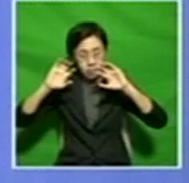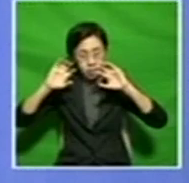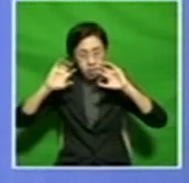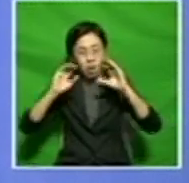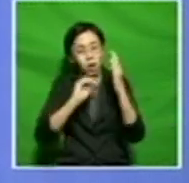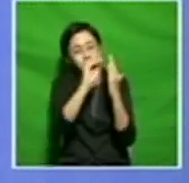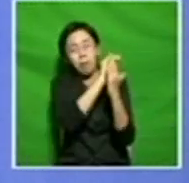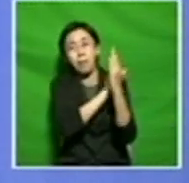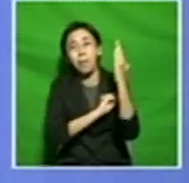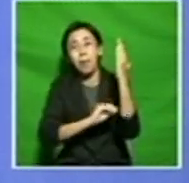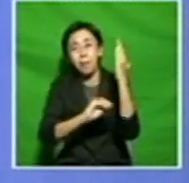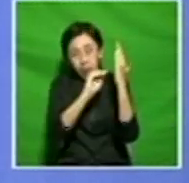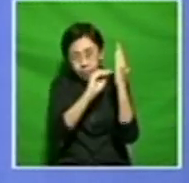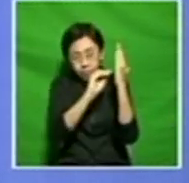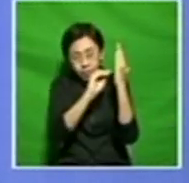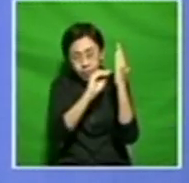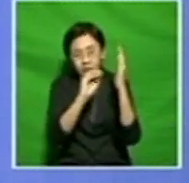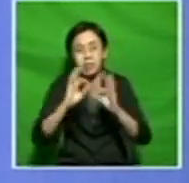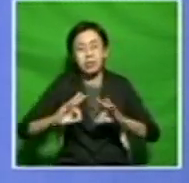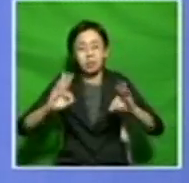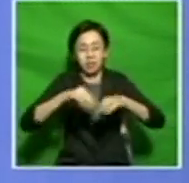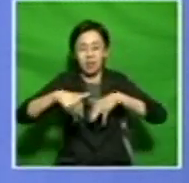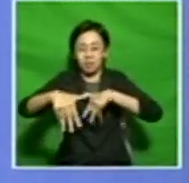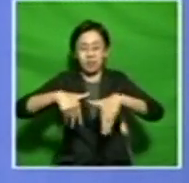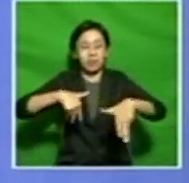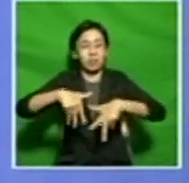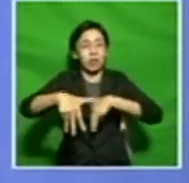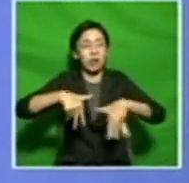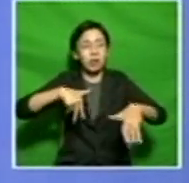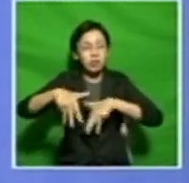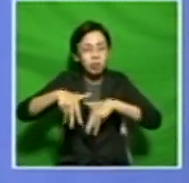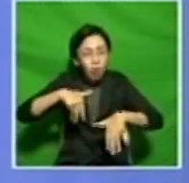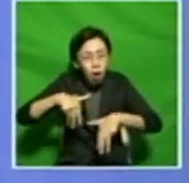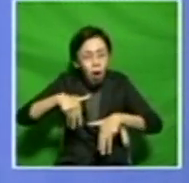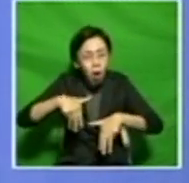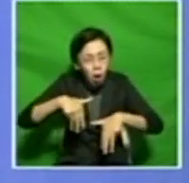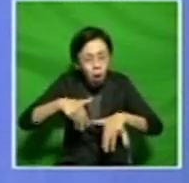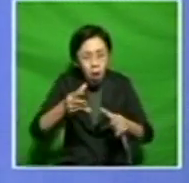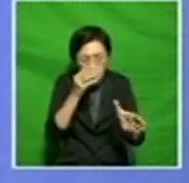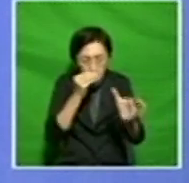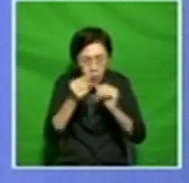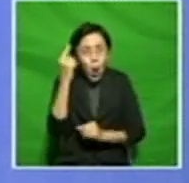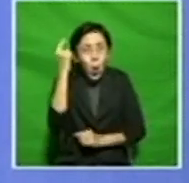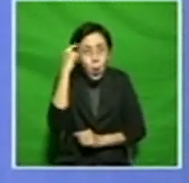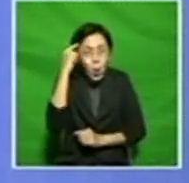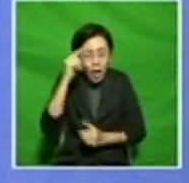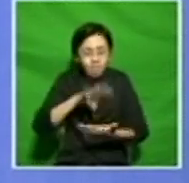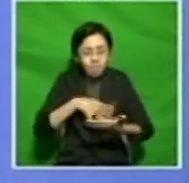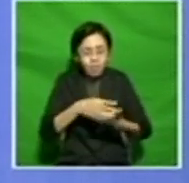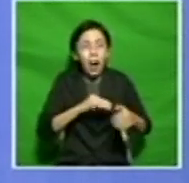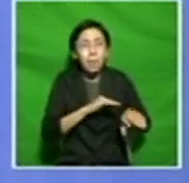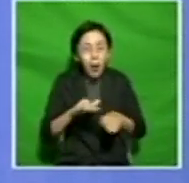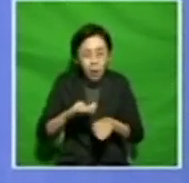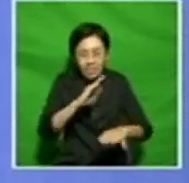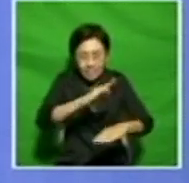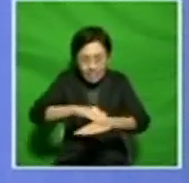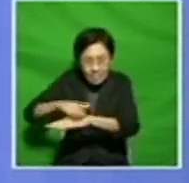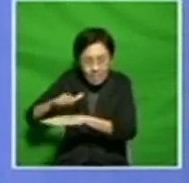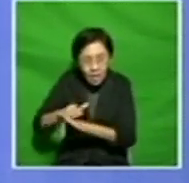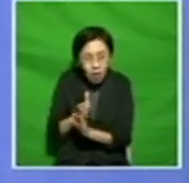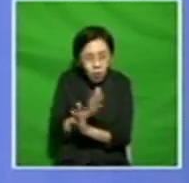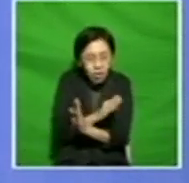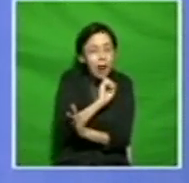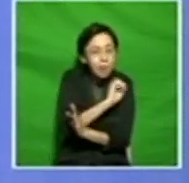องถิ่นและที่สำคัญคือประชาชนเองที่จะต้องเตรียมตัว จึงต้องเตือนหรือประกาศบอก